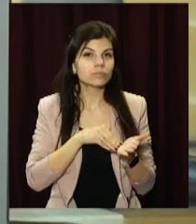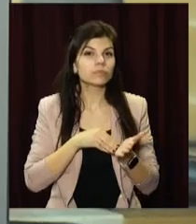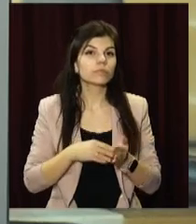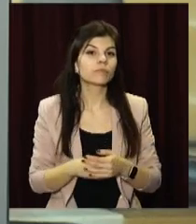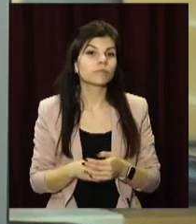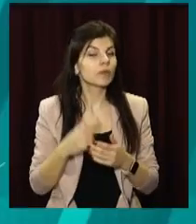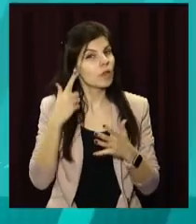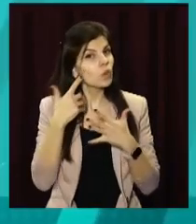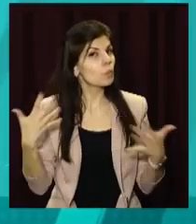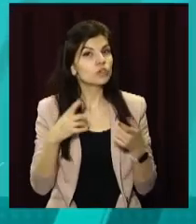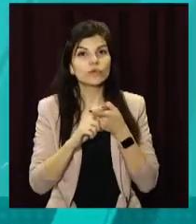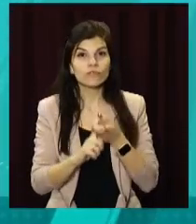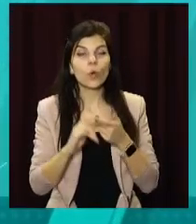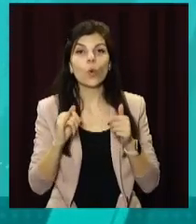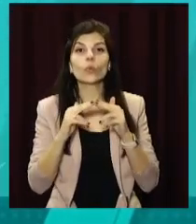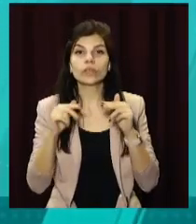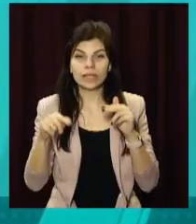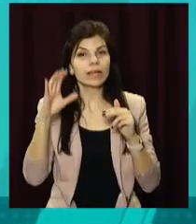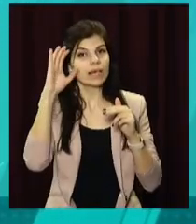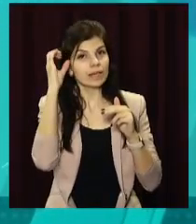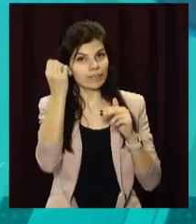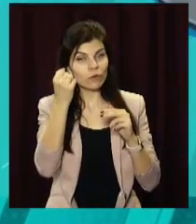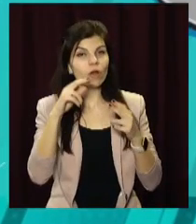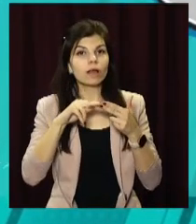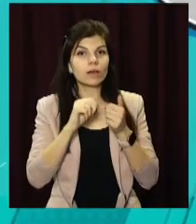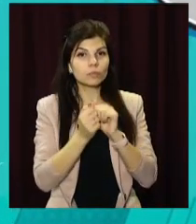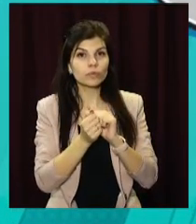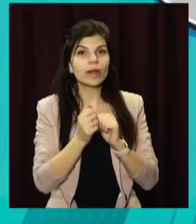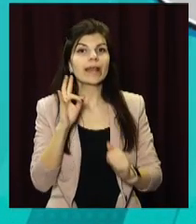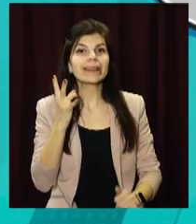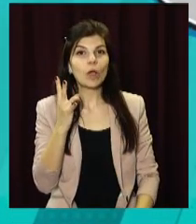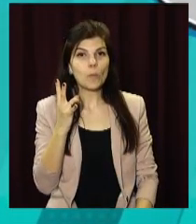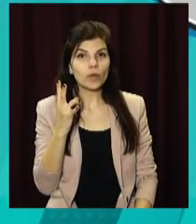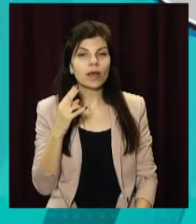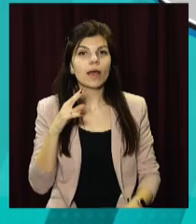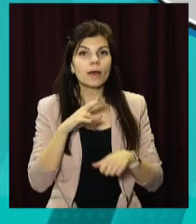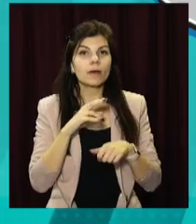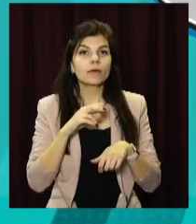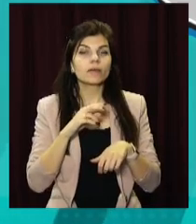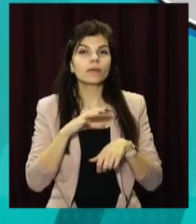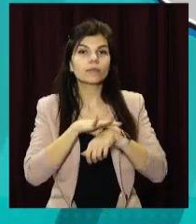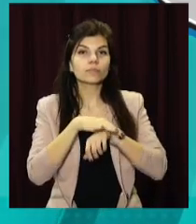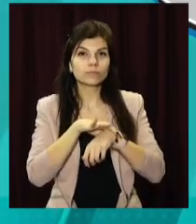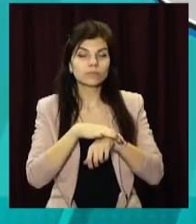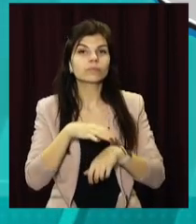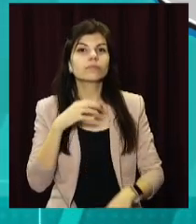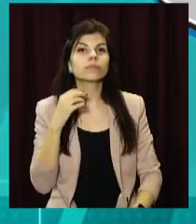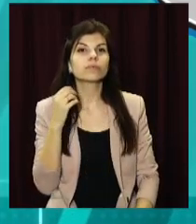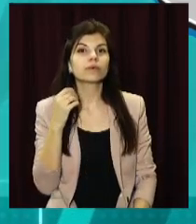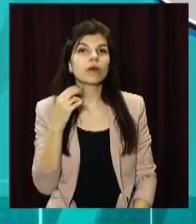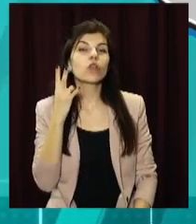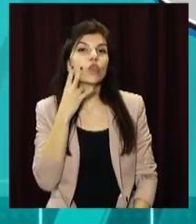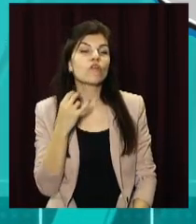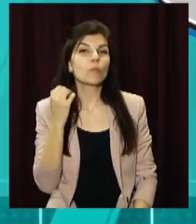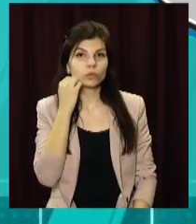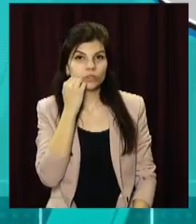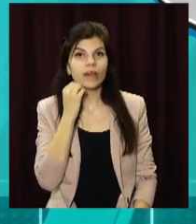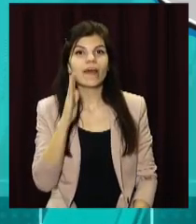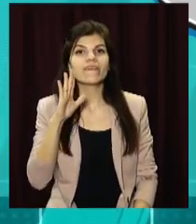здоров'я. Найбільше інфікованих у Дніпрі, Кривому Розі, Кам'янському, Нікополі, Павлограді, Жовтих Водах, Вільногірську та